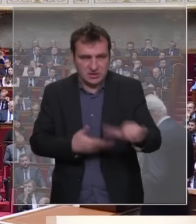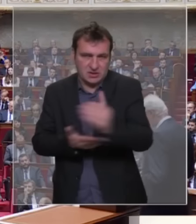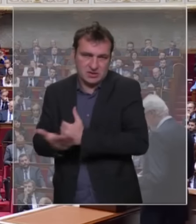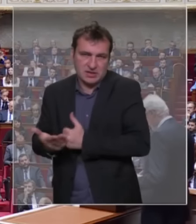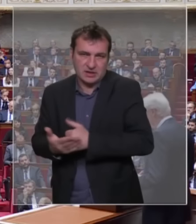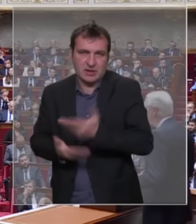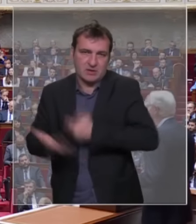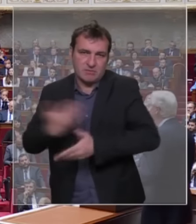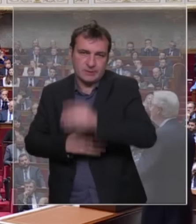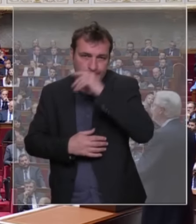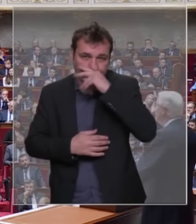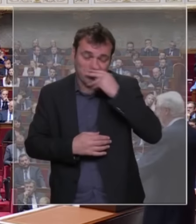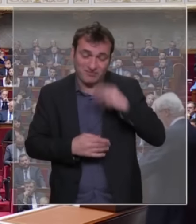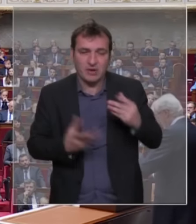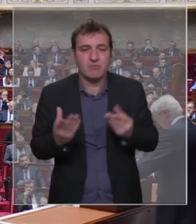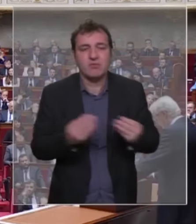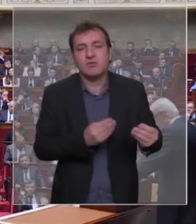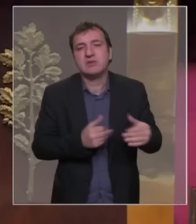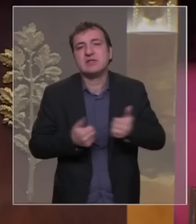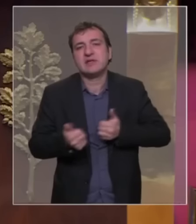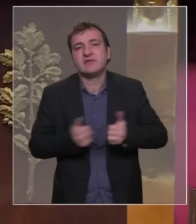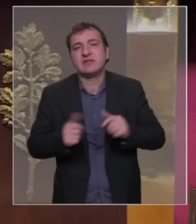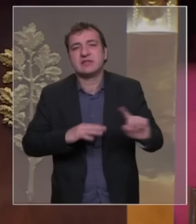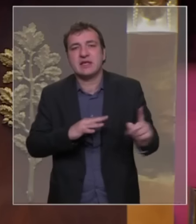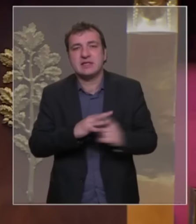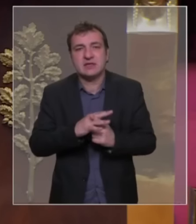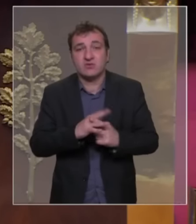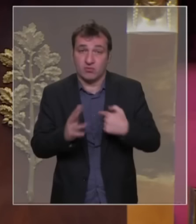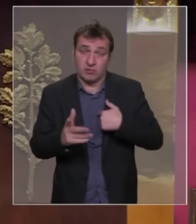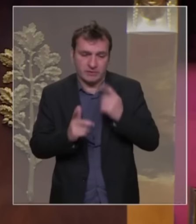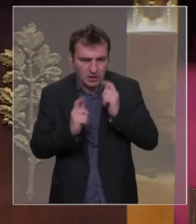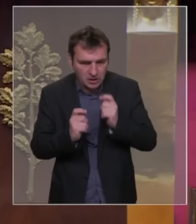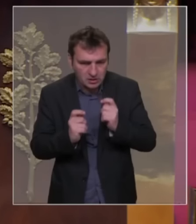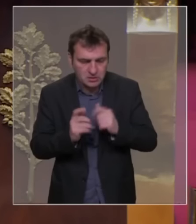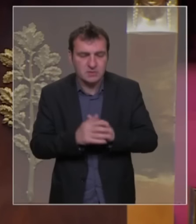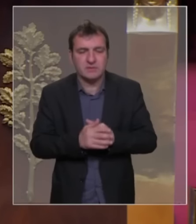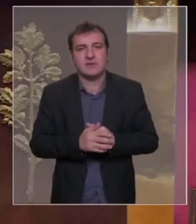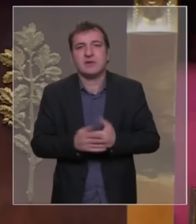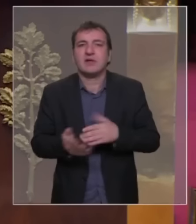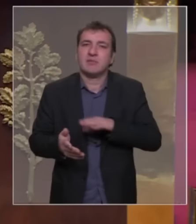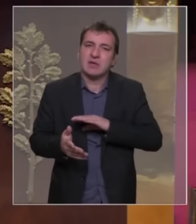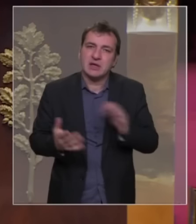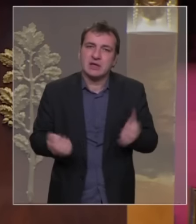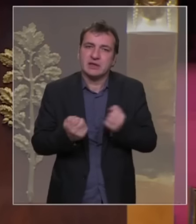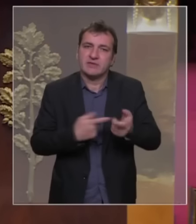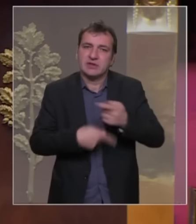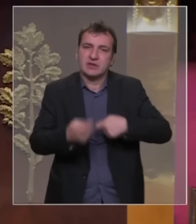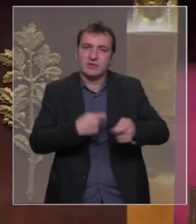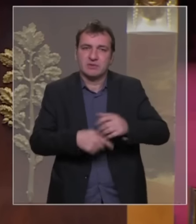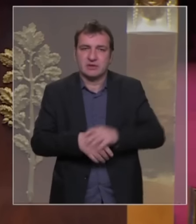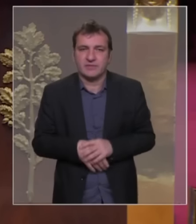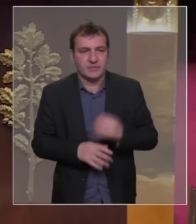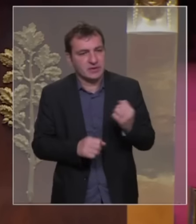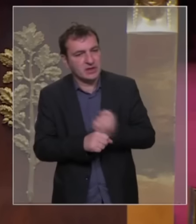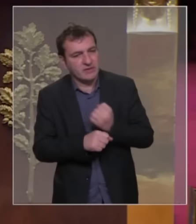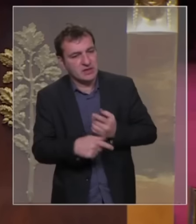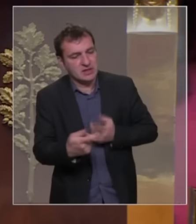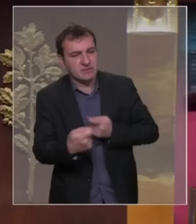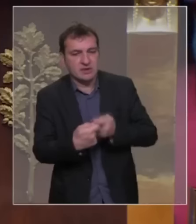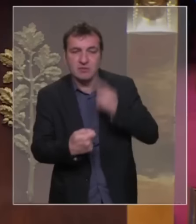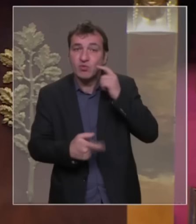de dispositifs d'insertion auxquels je suis attentif, par l'activité économique le travail adapté, notamment